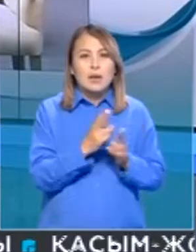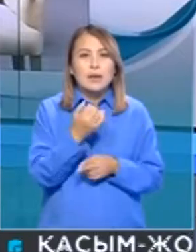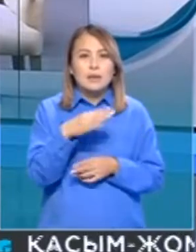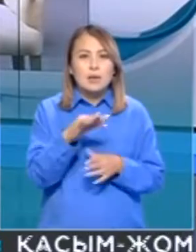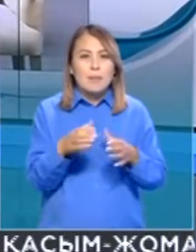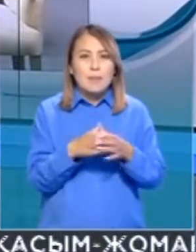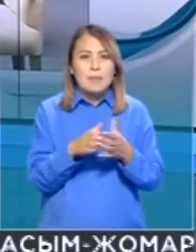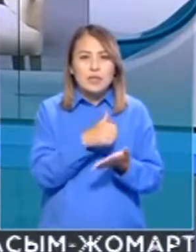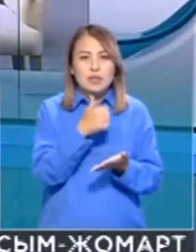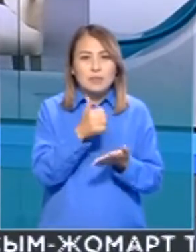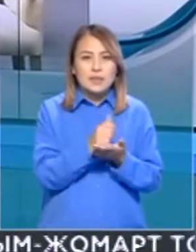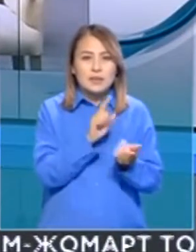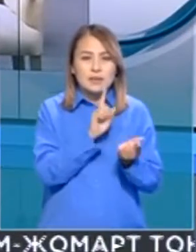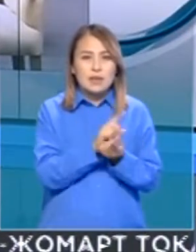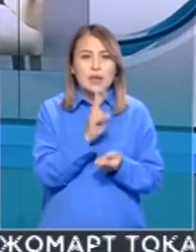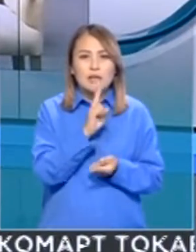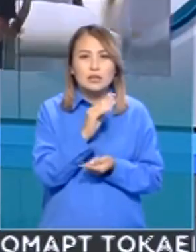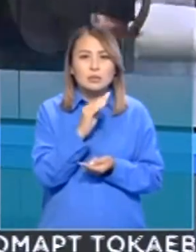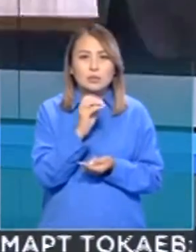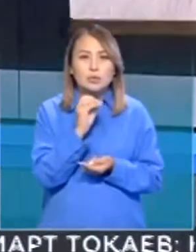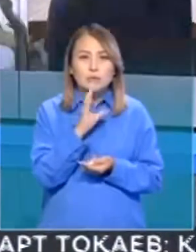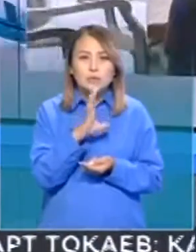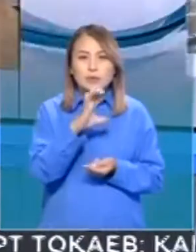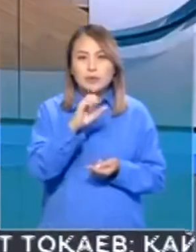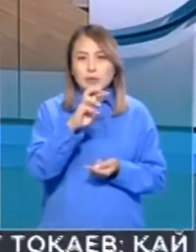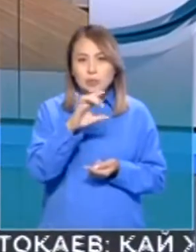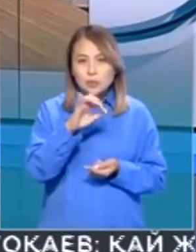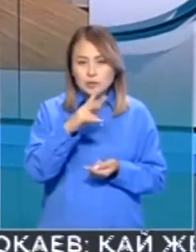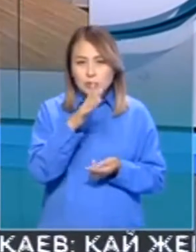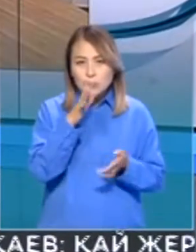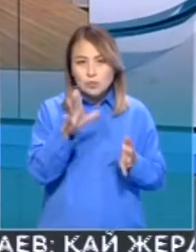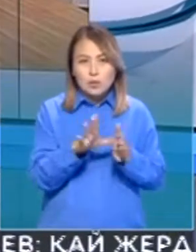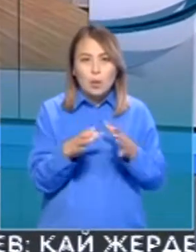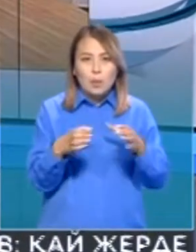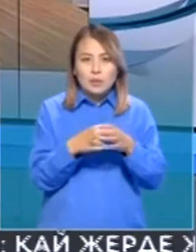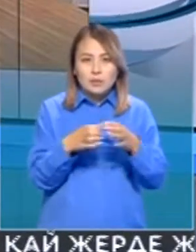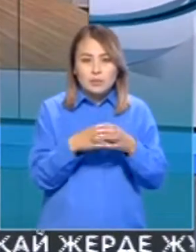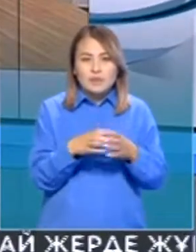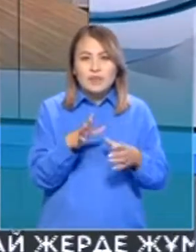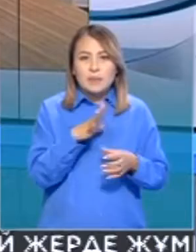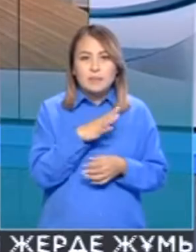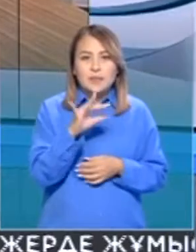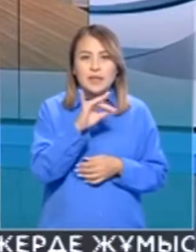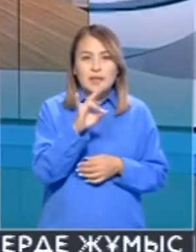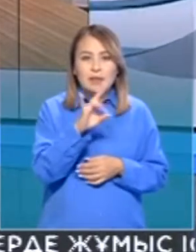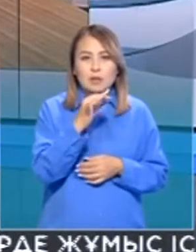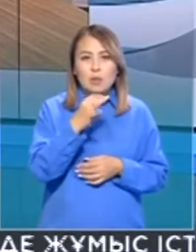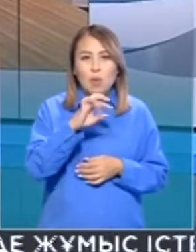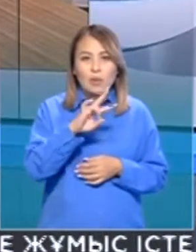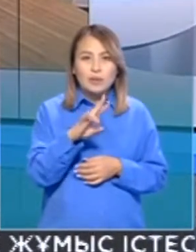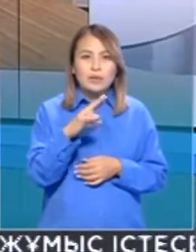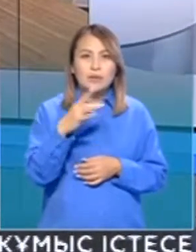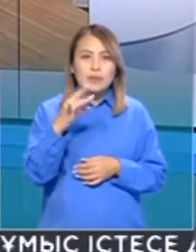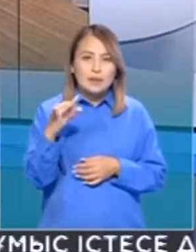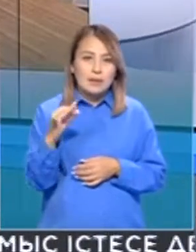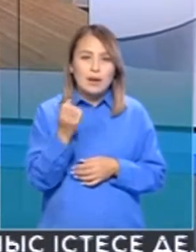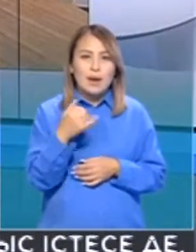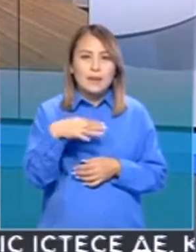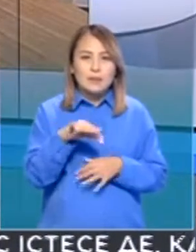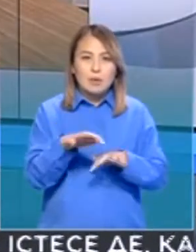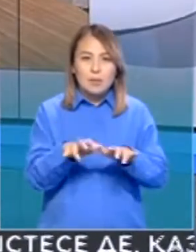бірқатар IT-компания башыларымен кездесті. Қасым Жомарт Тоқаев пен Samsung Electronics компаниясының корпоративті президенті Ин Йонг